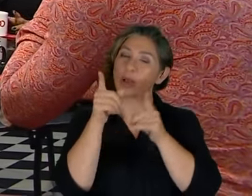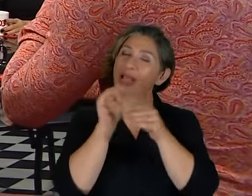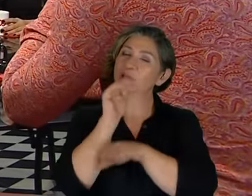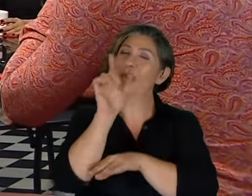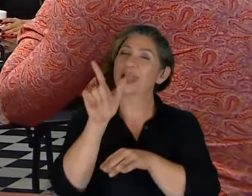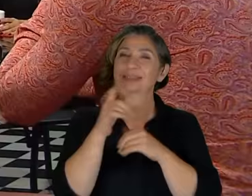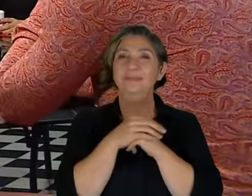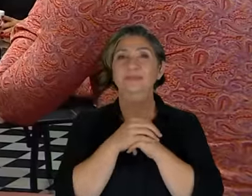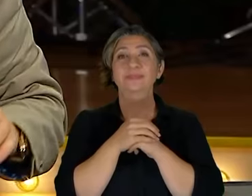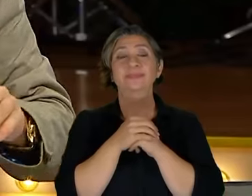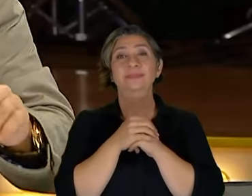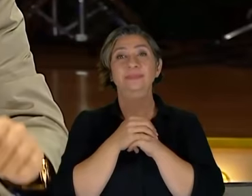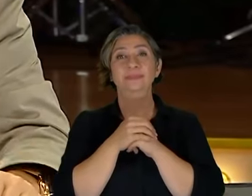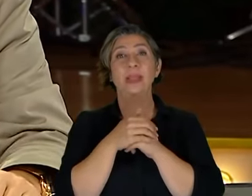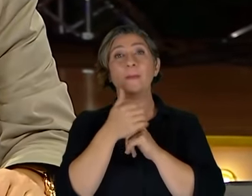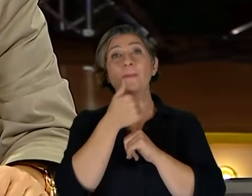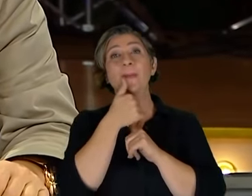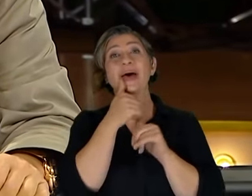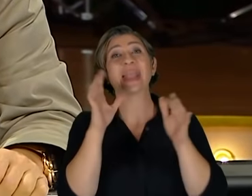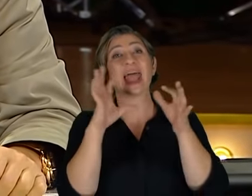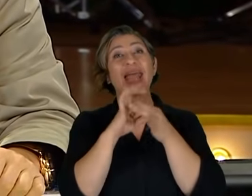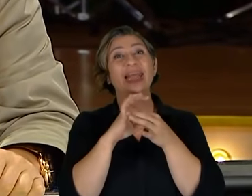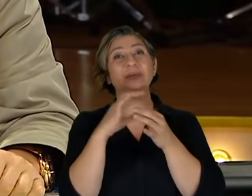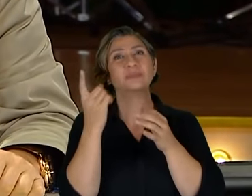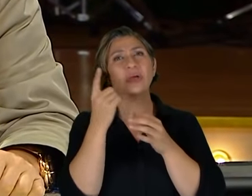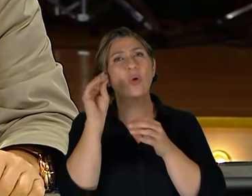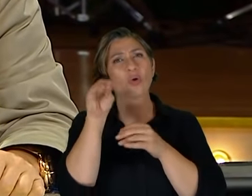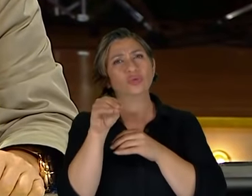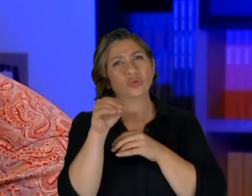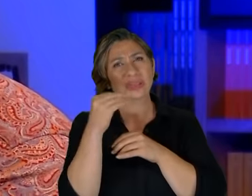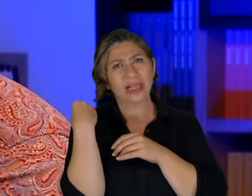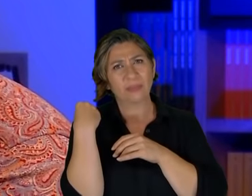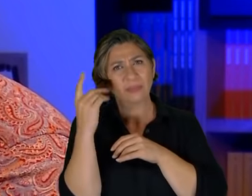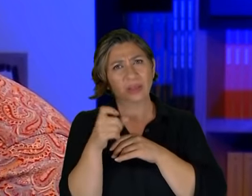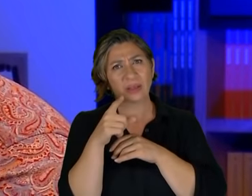yaşaman gerekiyor. Teşekkürler. Bir de babanla ilgili bir şey koymuşsun. Yeni mi koydun bunu?